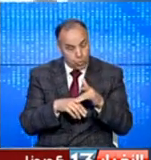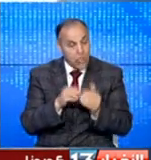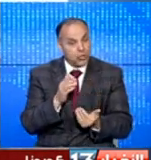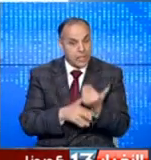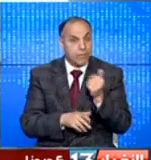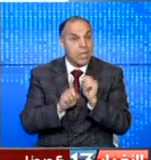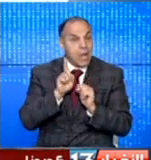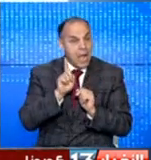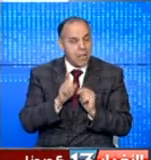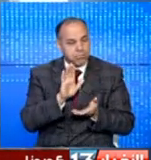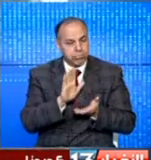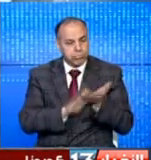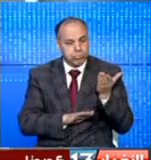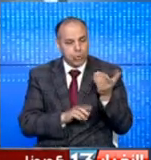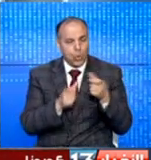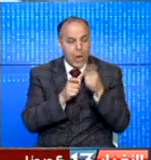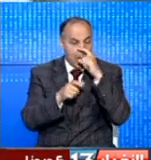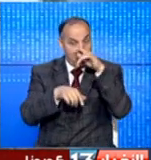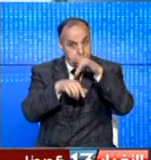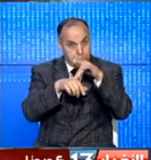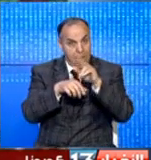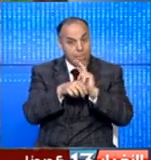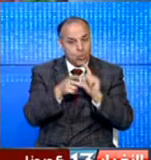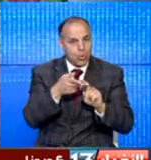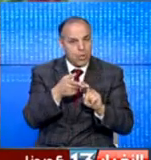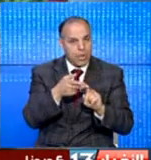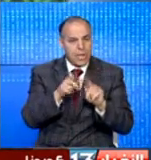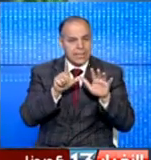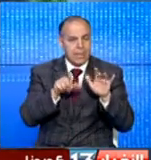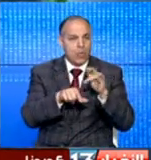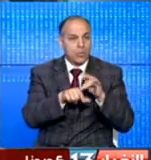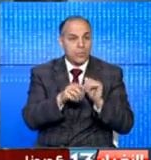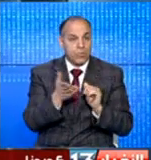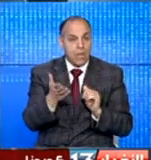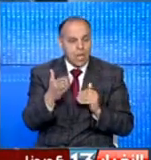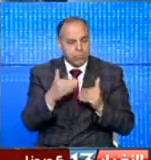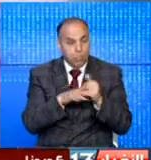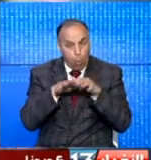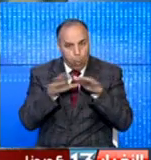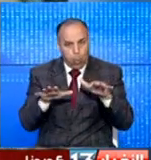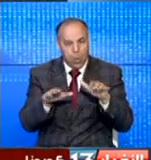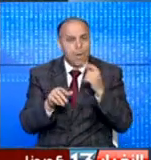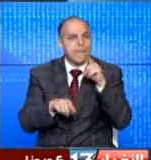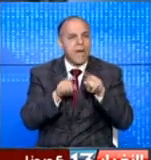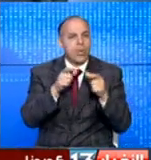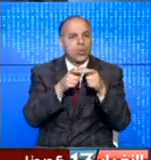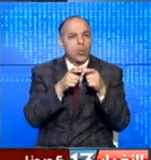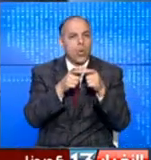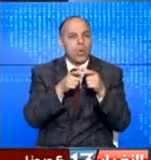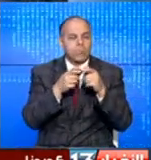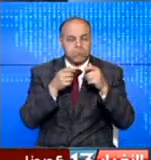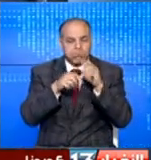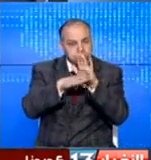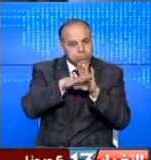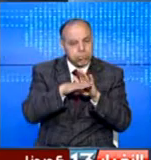جديدة، ليرتفع عدد الدول العربية التي طالها الفيروس إلى 7. وللحد من انتشاره رفعت بعض الدول من